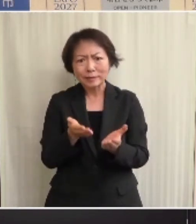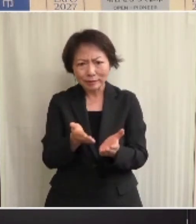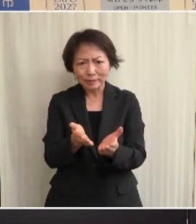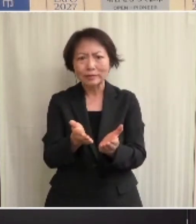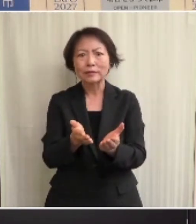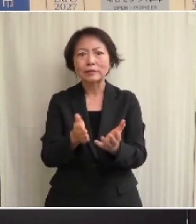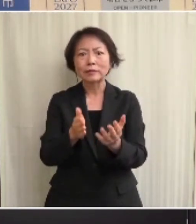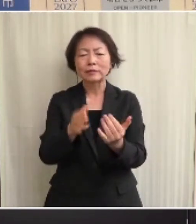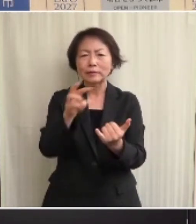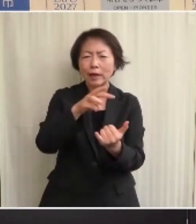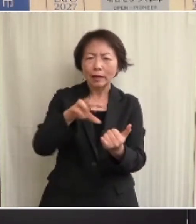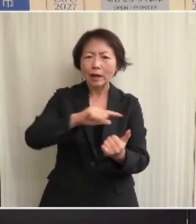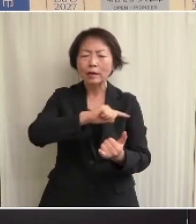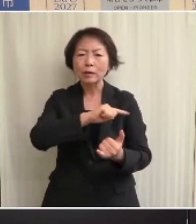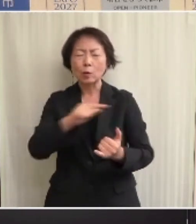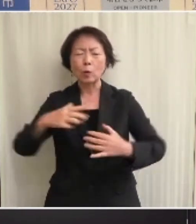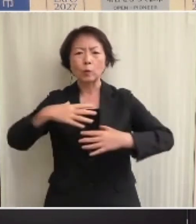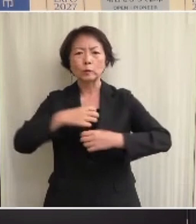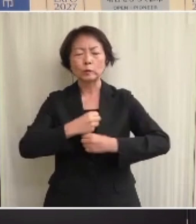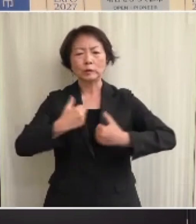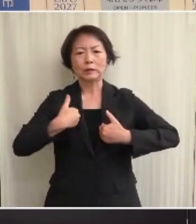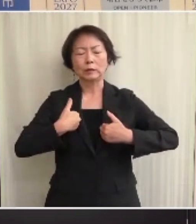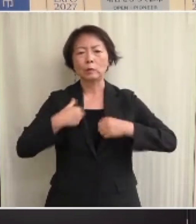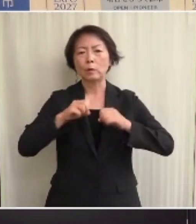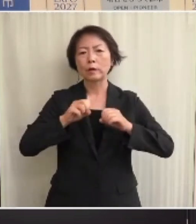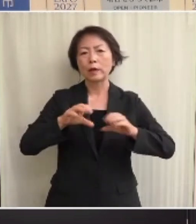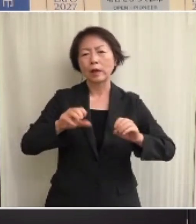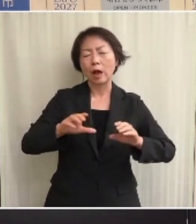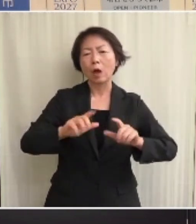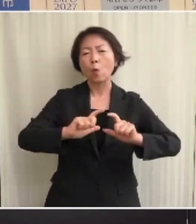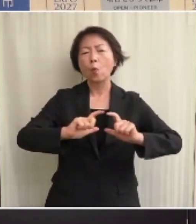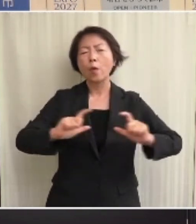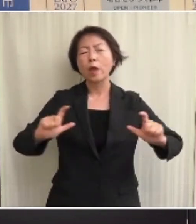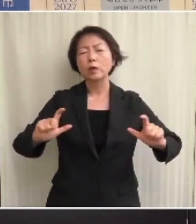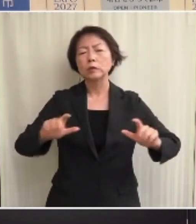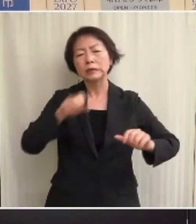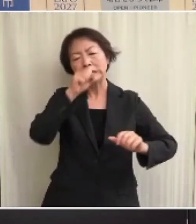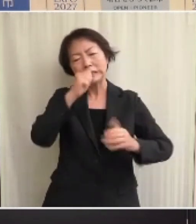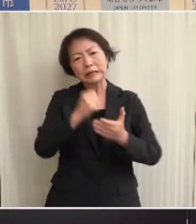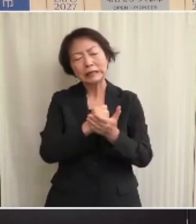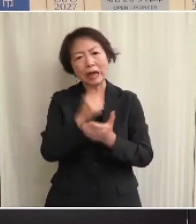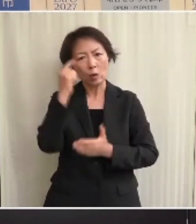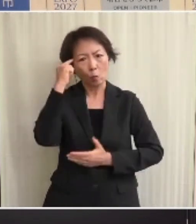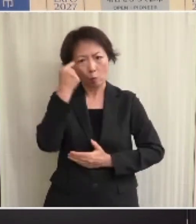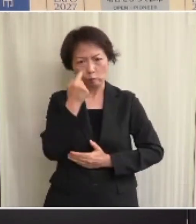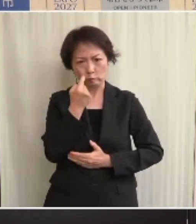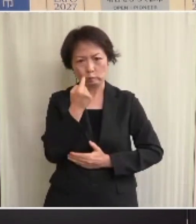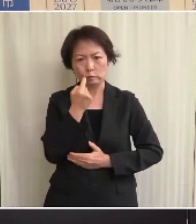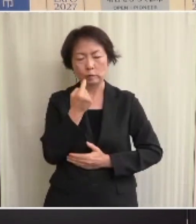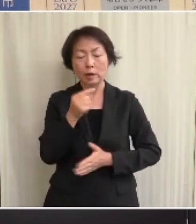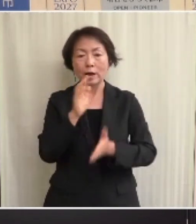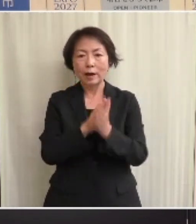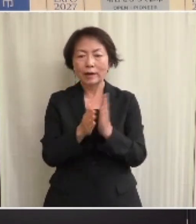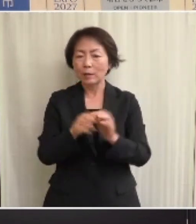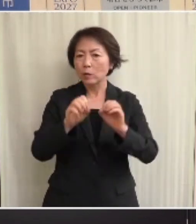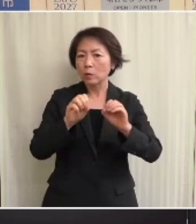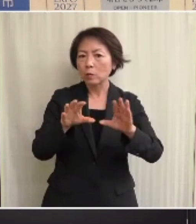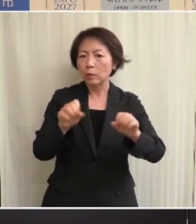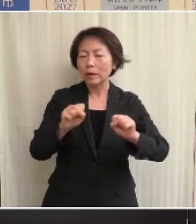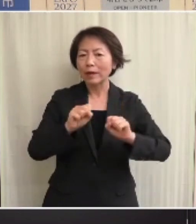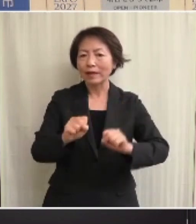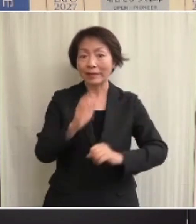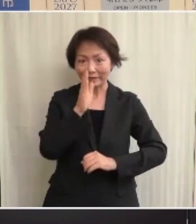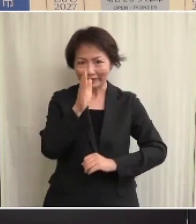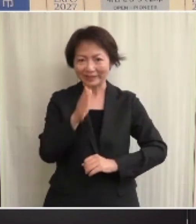増えたり、いろいろ注意喚起が増える機会かなと思いますね。改めてそういう呼びかけの一言をいただければな